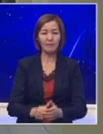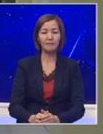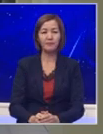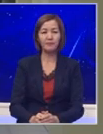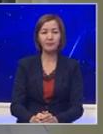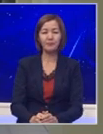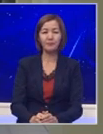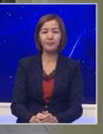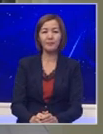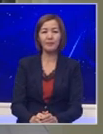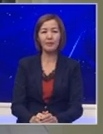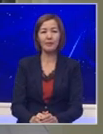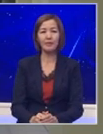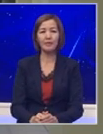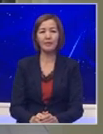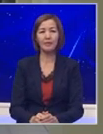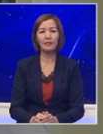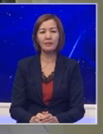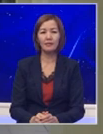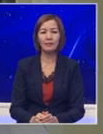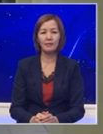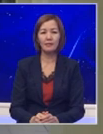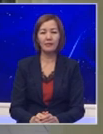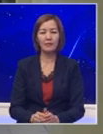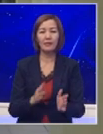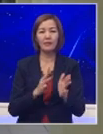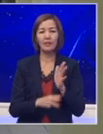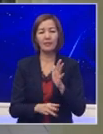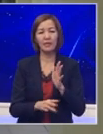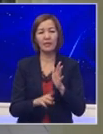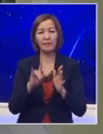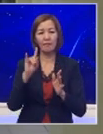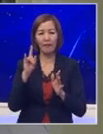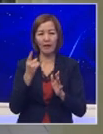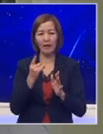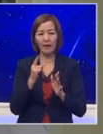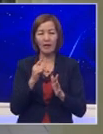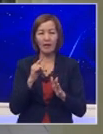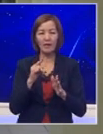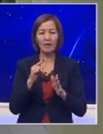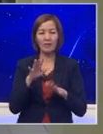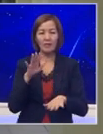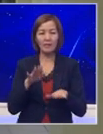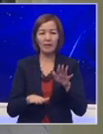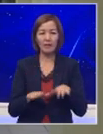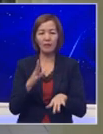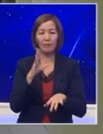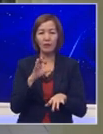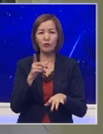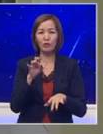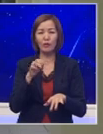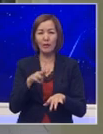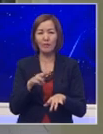балалар. Оның ішінде 80-дей бала салмақтары 500-ден